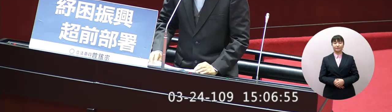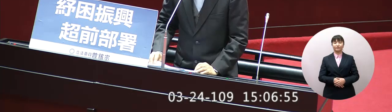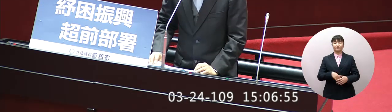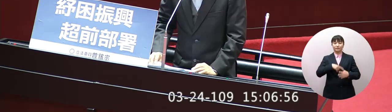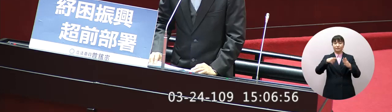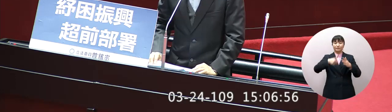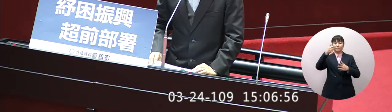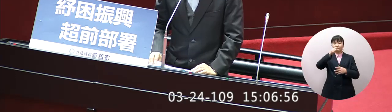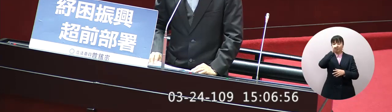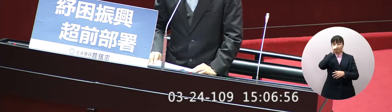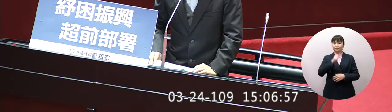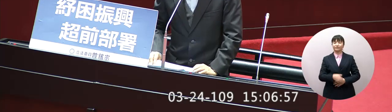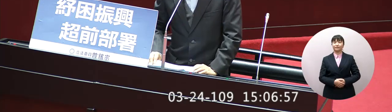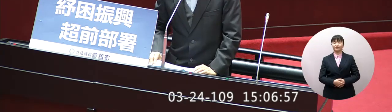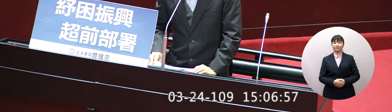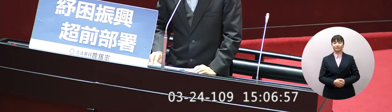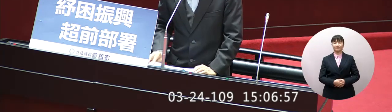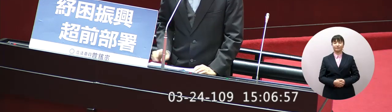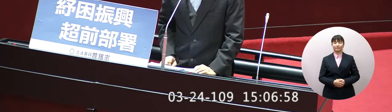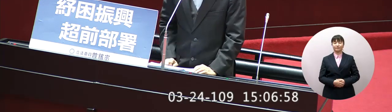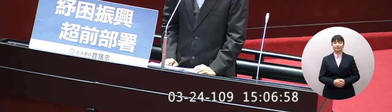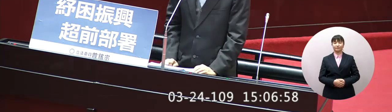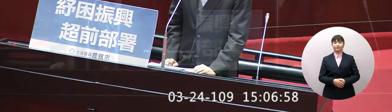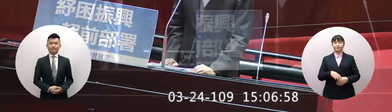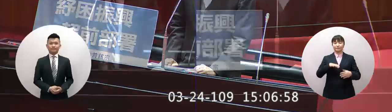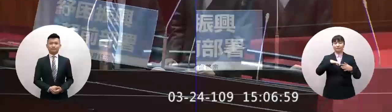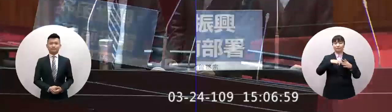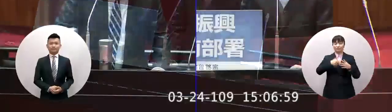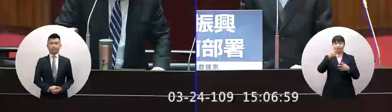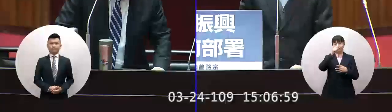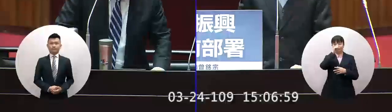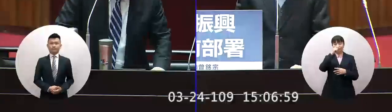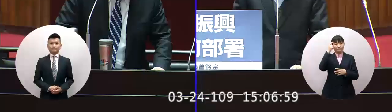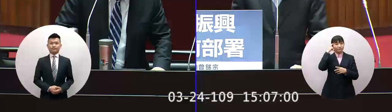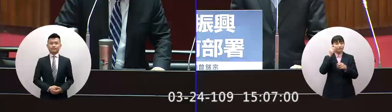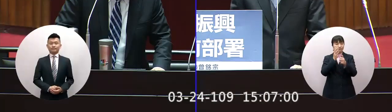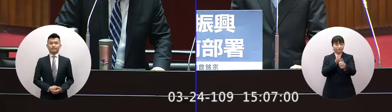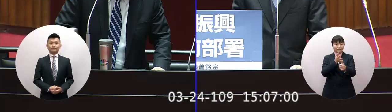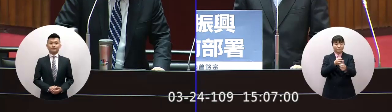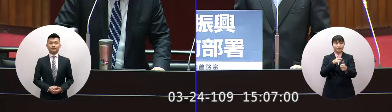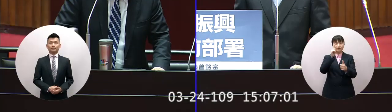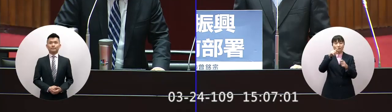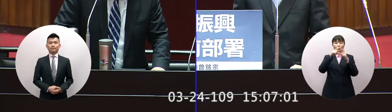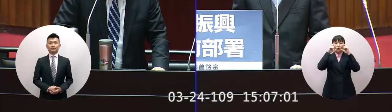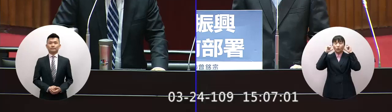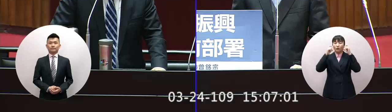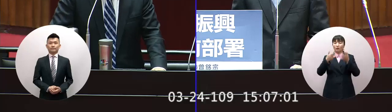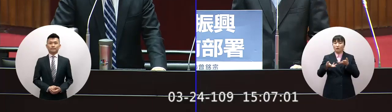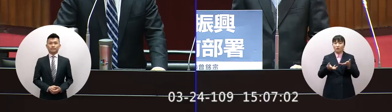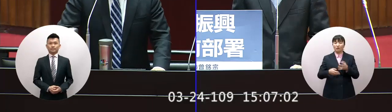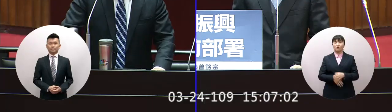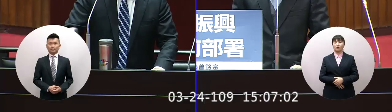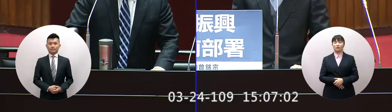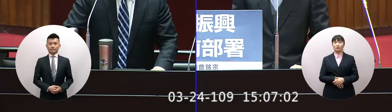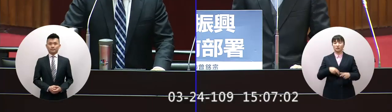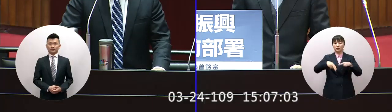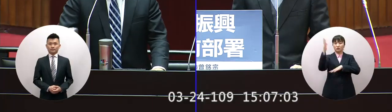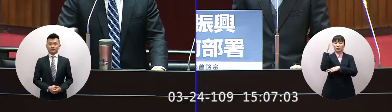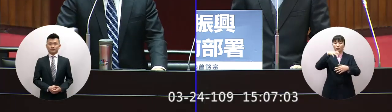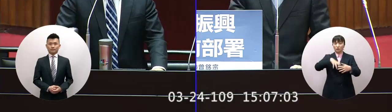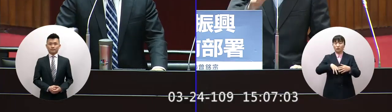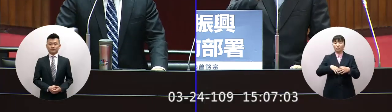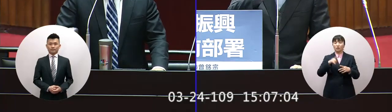院长好， 你好， 你好，一定好。 首先想请教你一个口罩的问题，行政